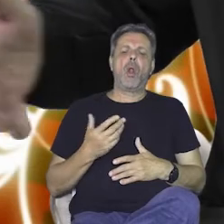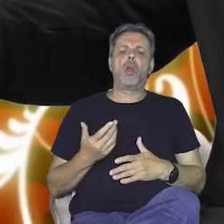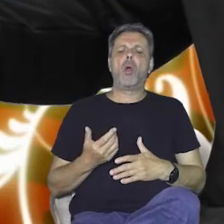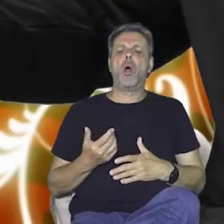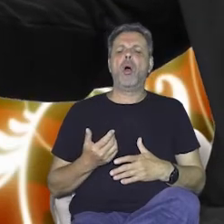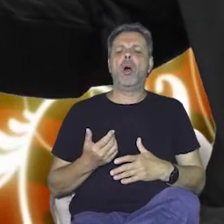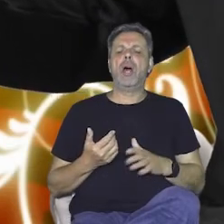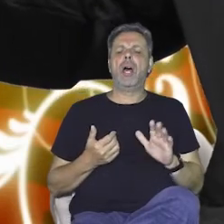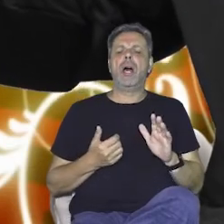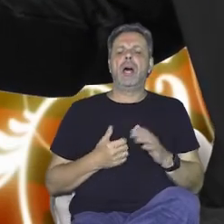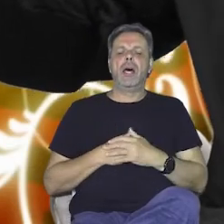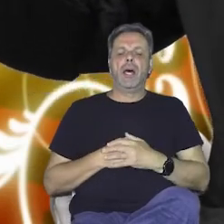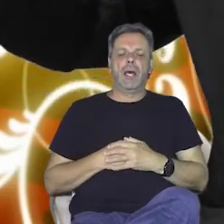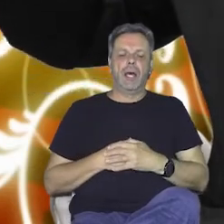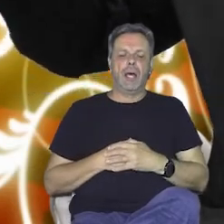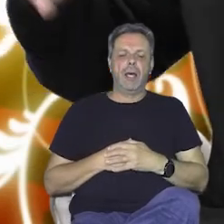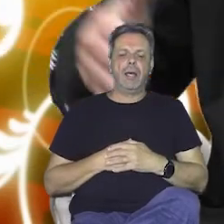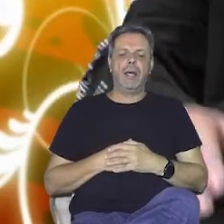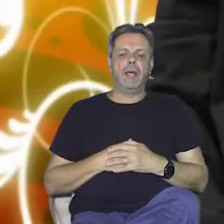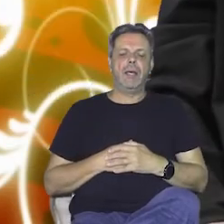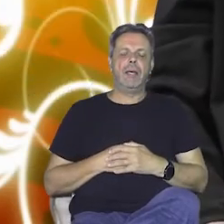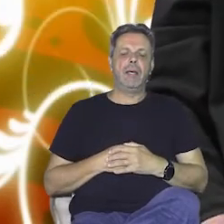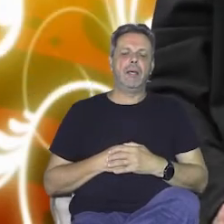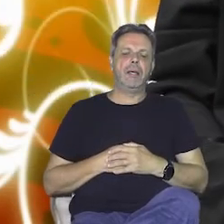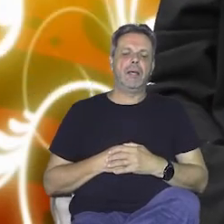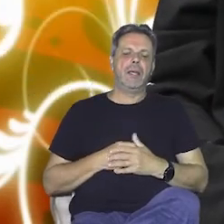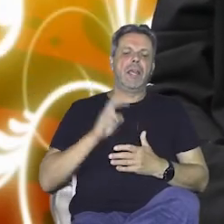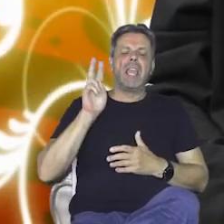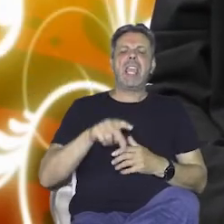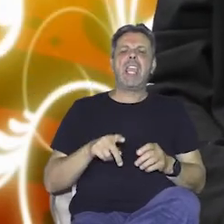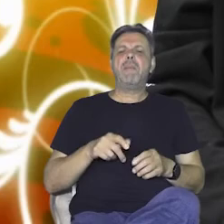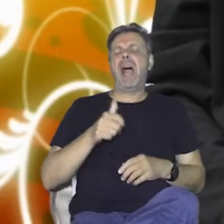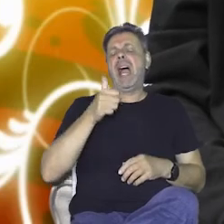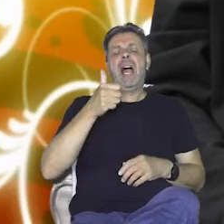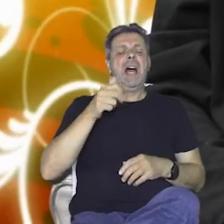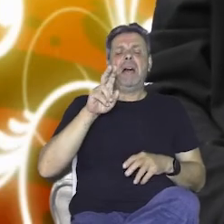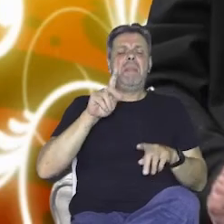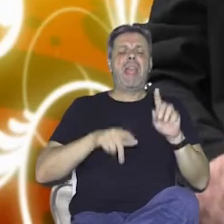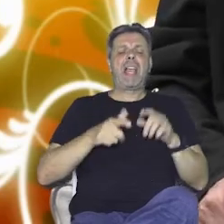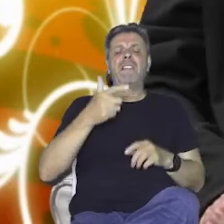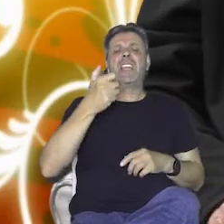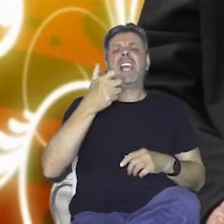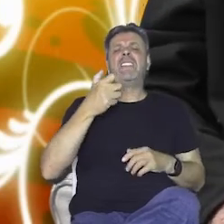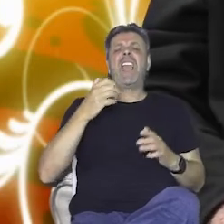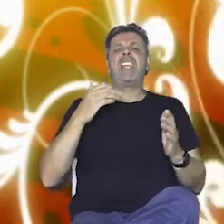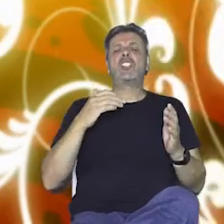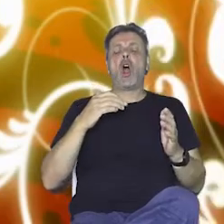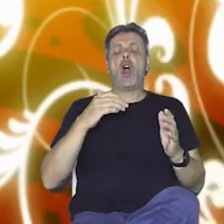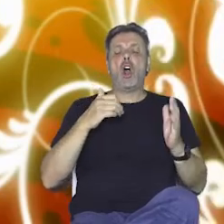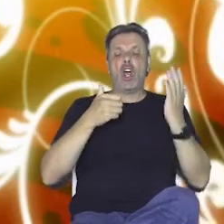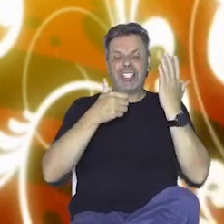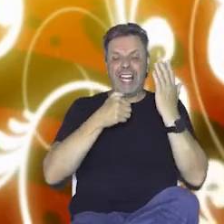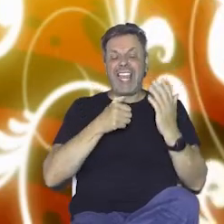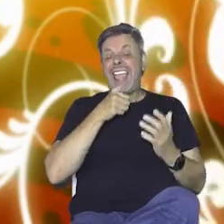svoje imanju, ima sigurno 200 slika na kojima je jezerce. Da,